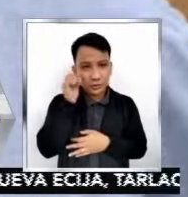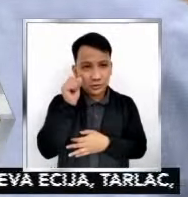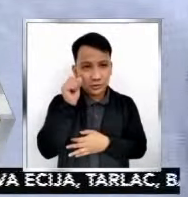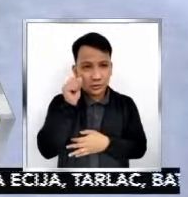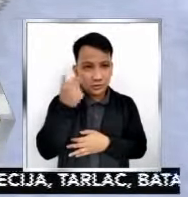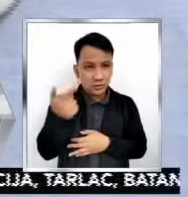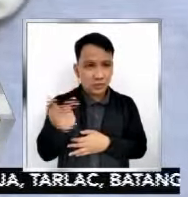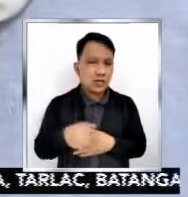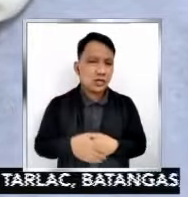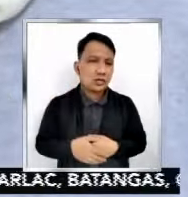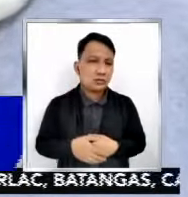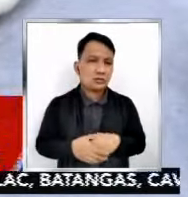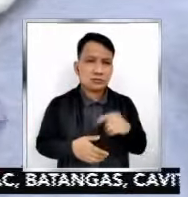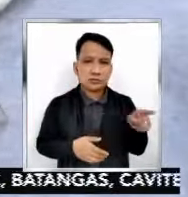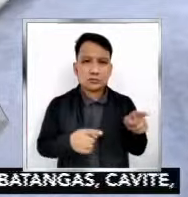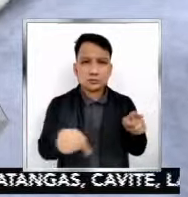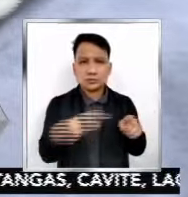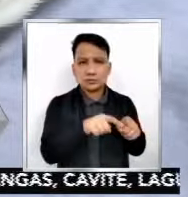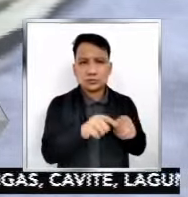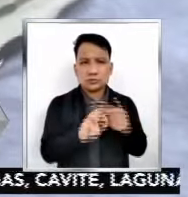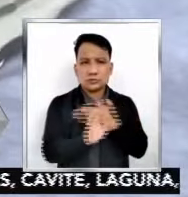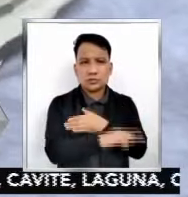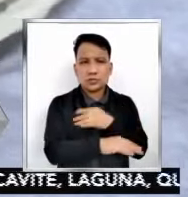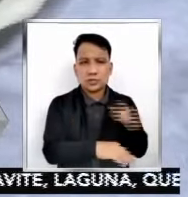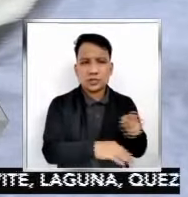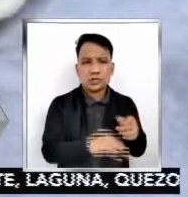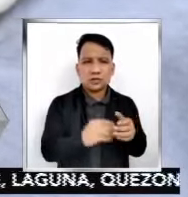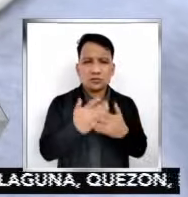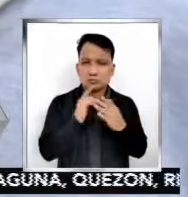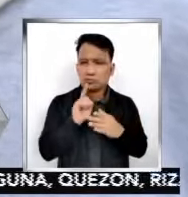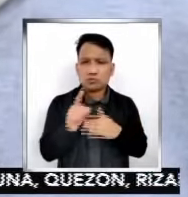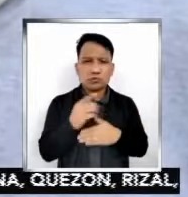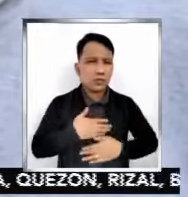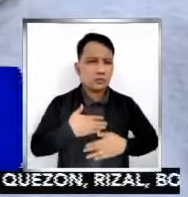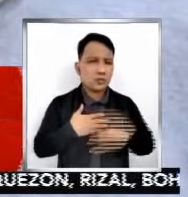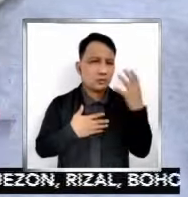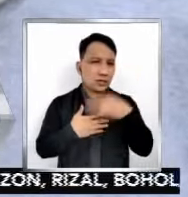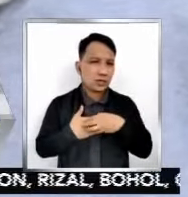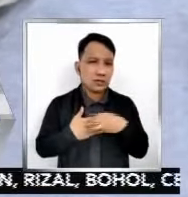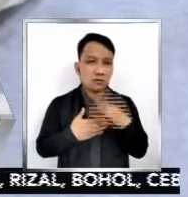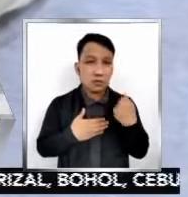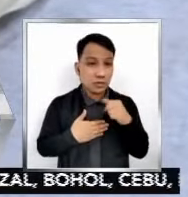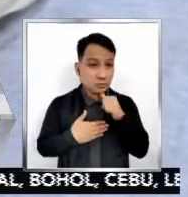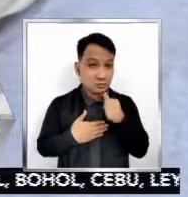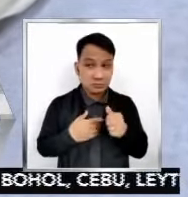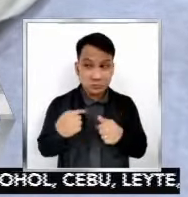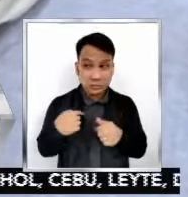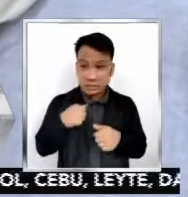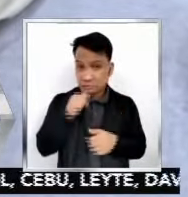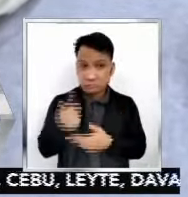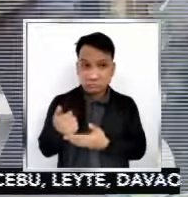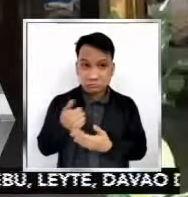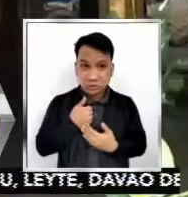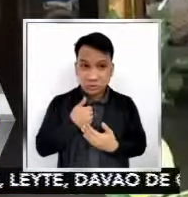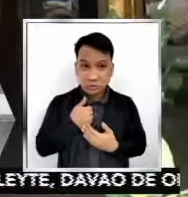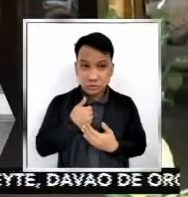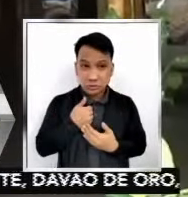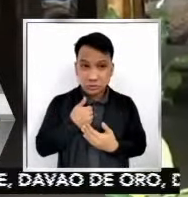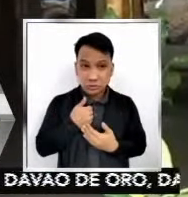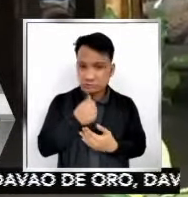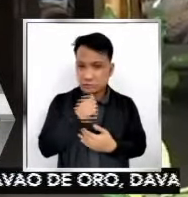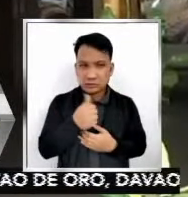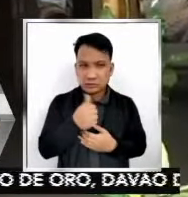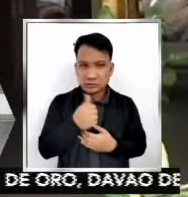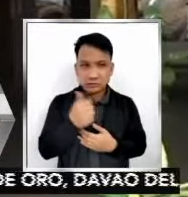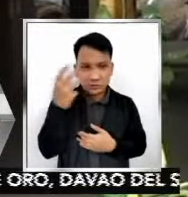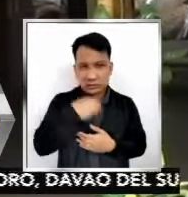yung kayo. Okay. Super masaya kasi maganda. Kung hindi ako tinulungan, hindi ganito kaganda ang bahay. Bukod sa